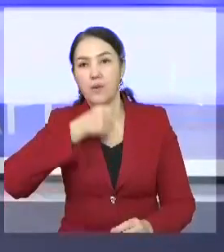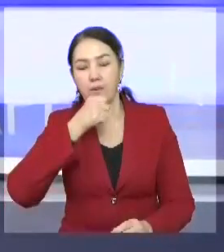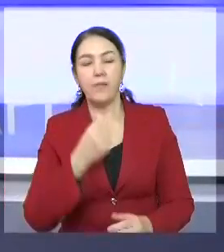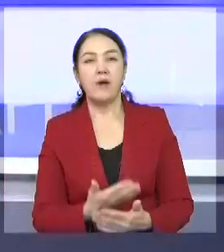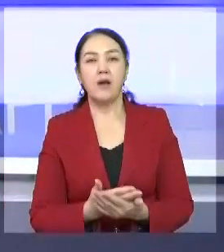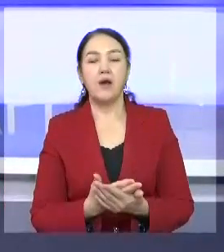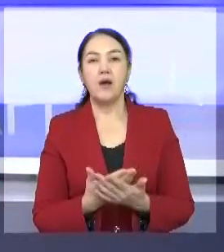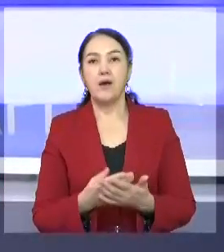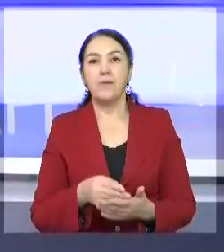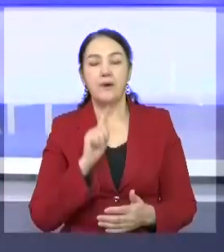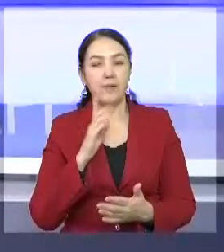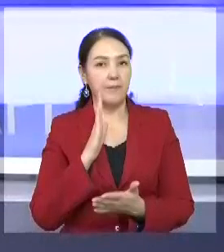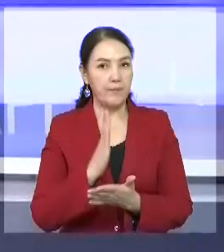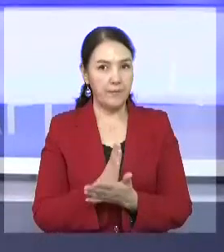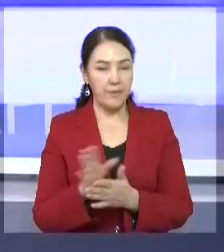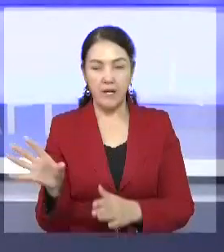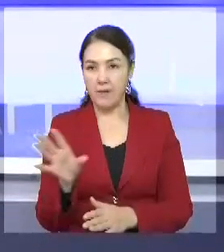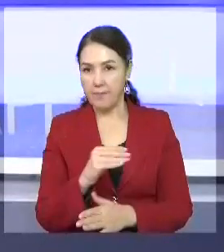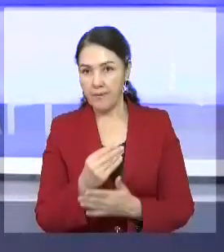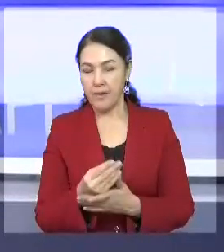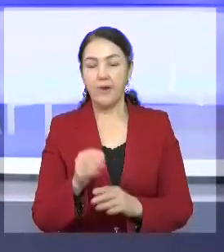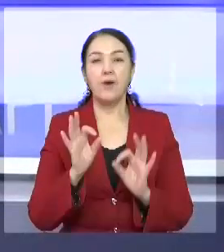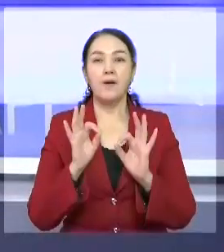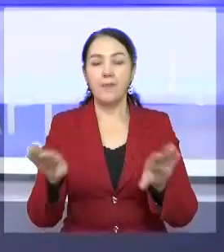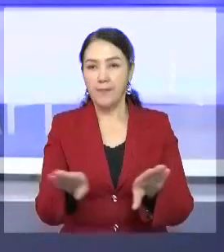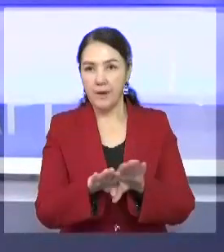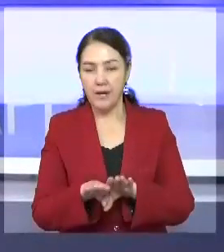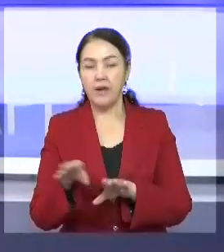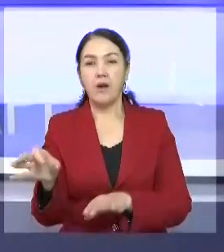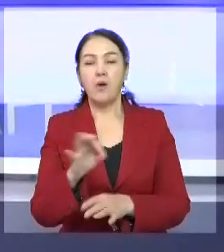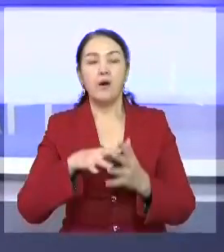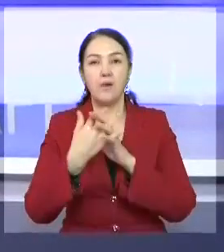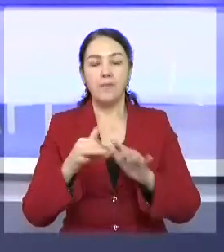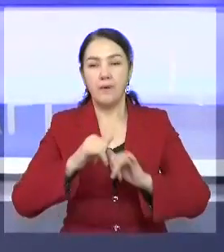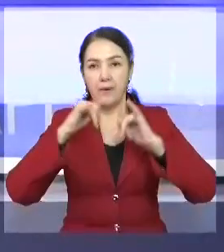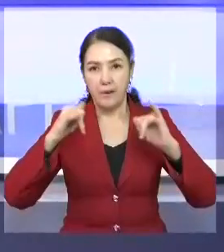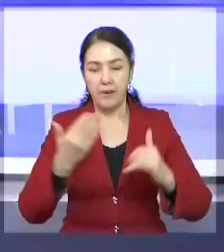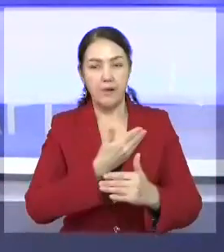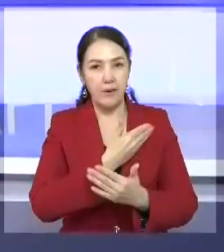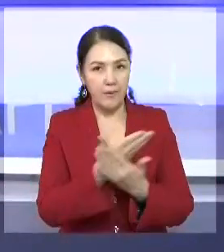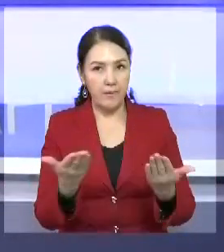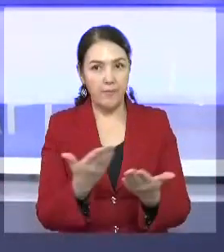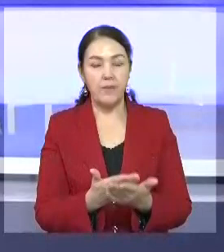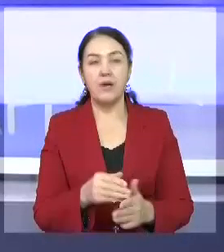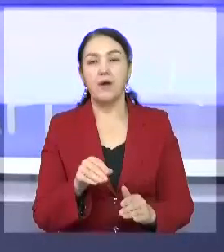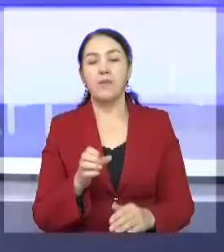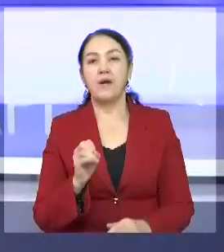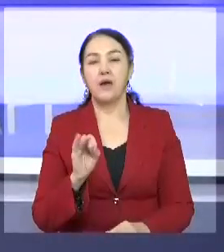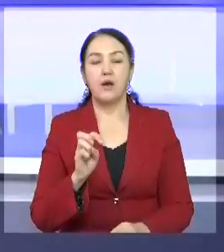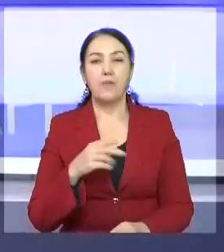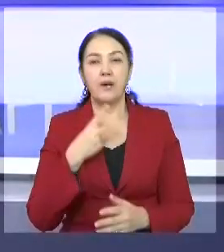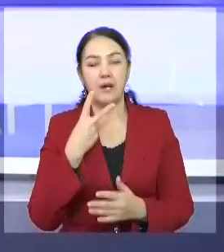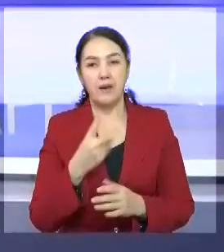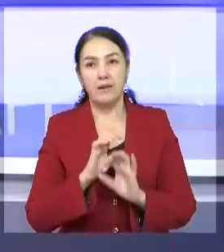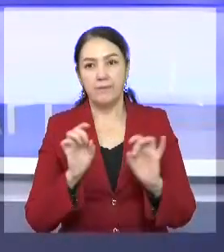ел ертеңі жастар да бар. Бәрінің мүддесі ортақ: аудан, ауылдың дамуы, өркендеуі. Сайлау барысын әріптесім Нұрболат Қуантайұлы